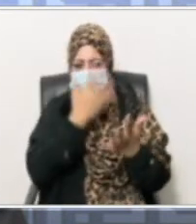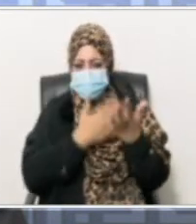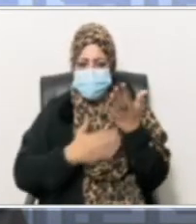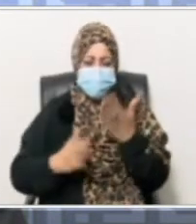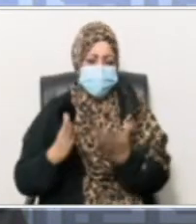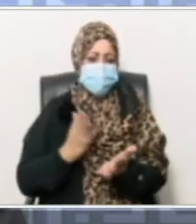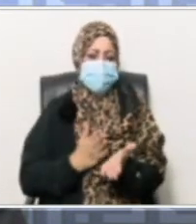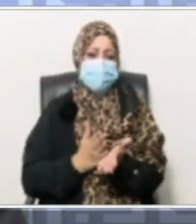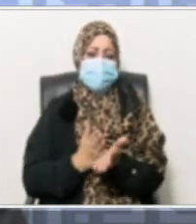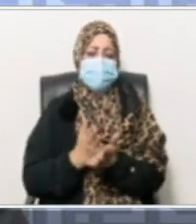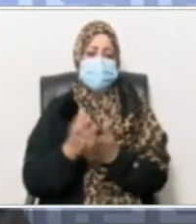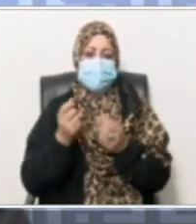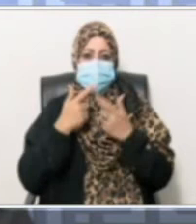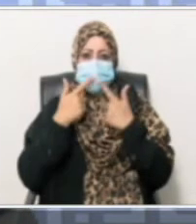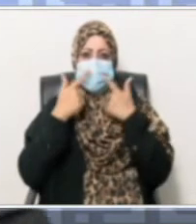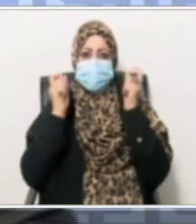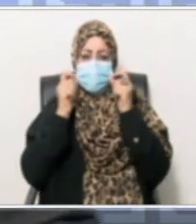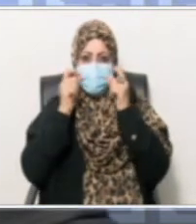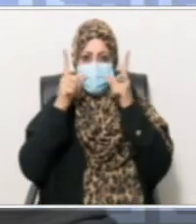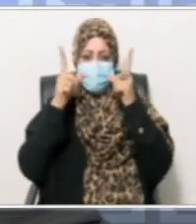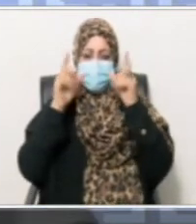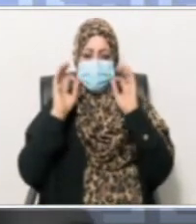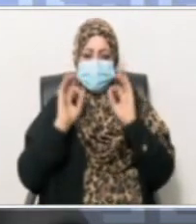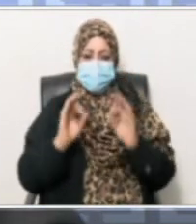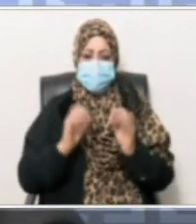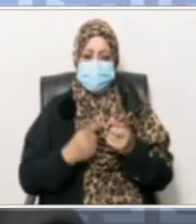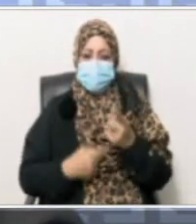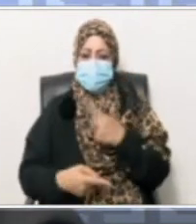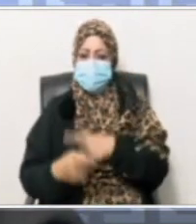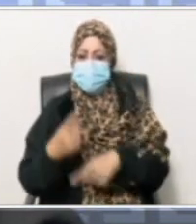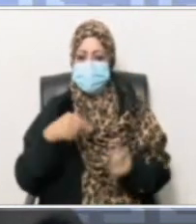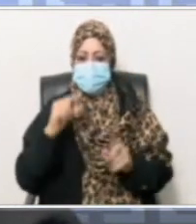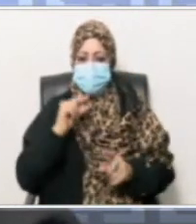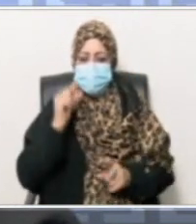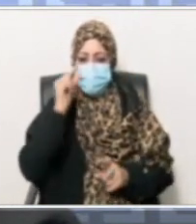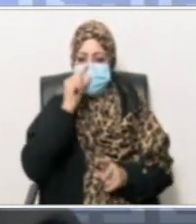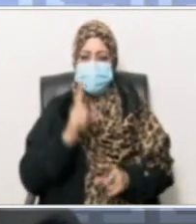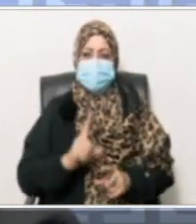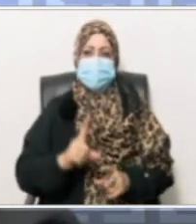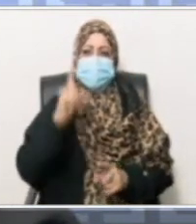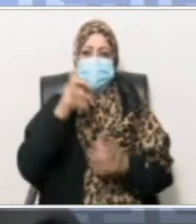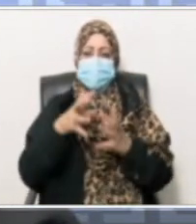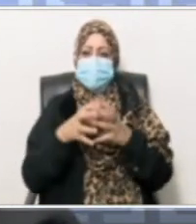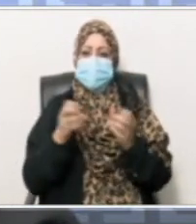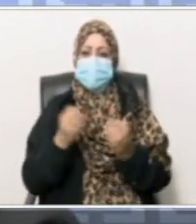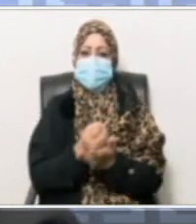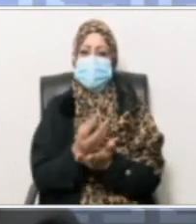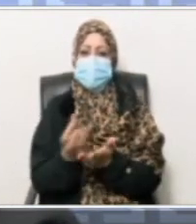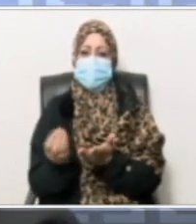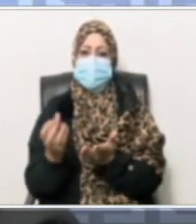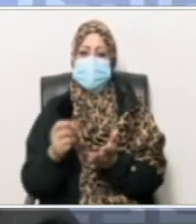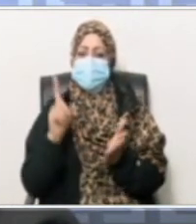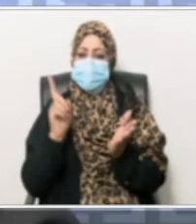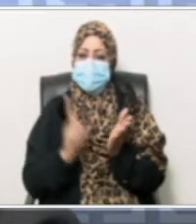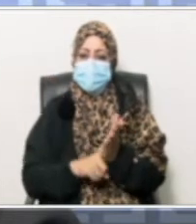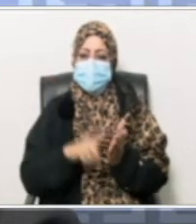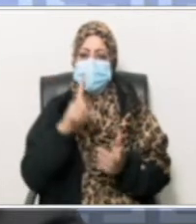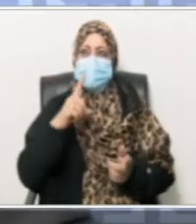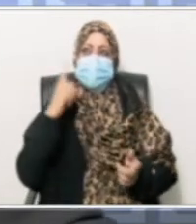دينهم ودنياهم، وحتنا الله عز وجل على اتباع أنبيائه.